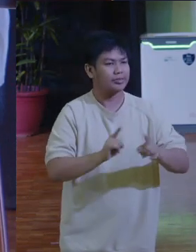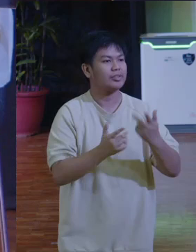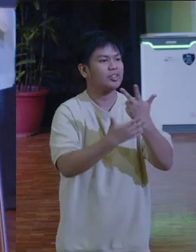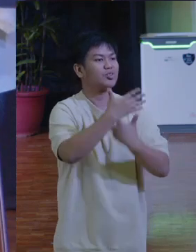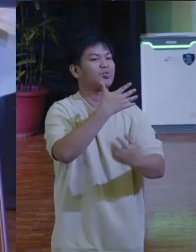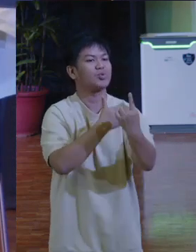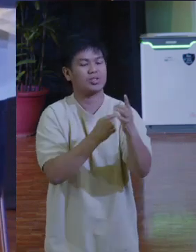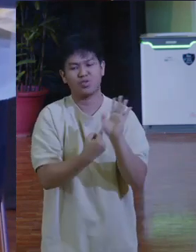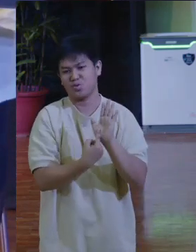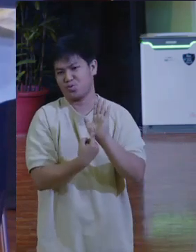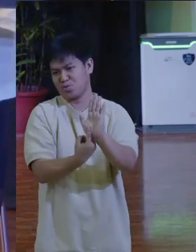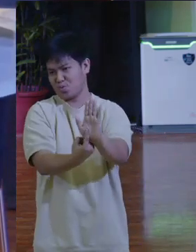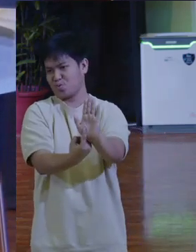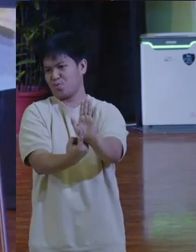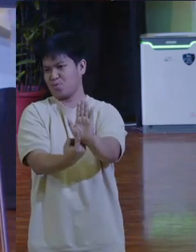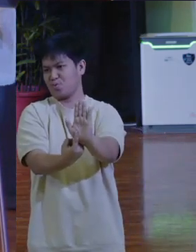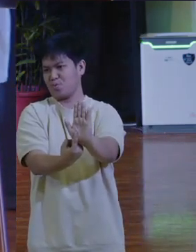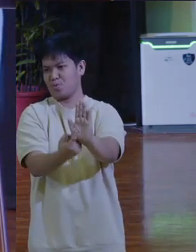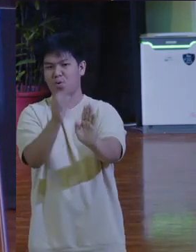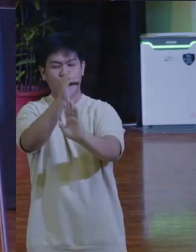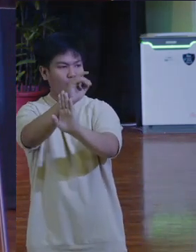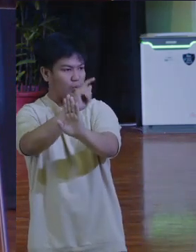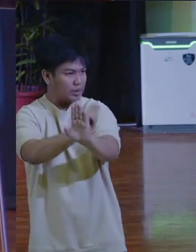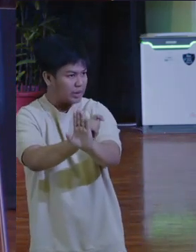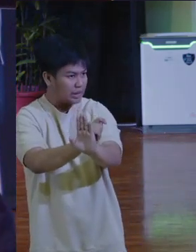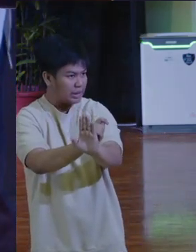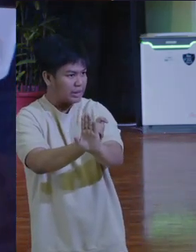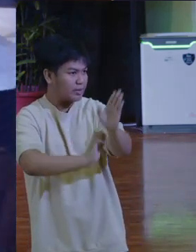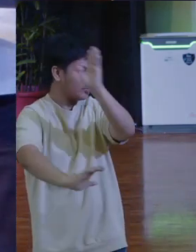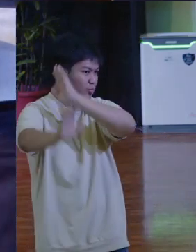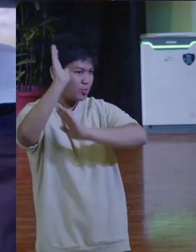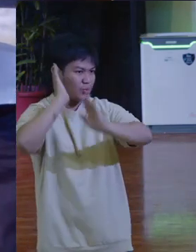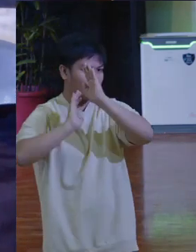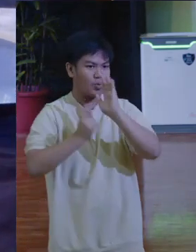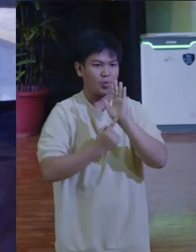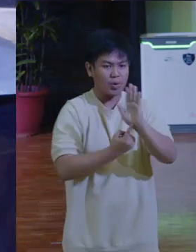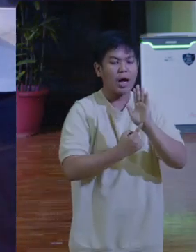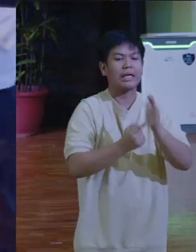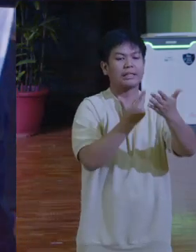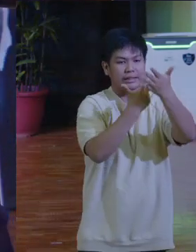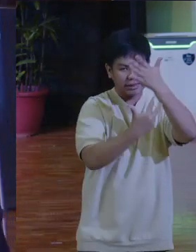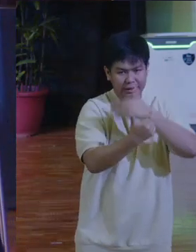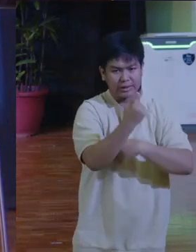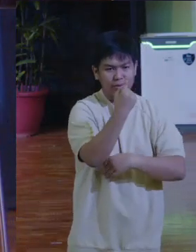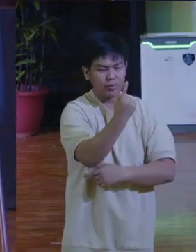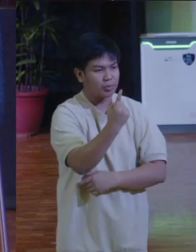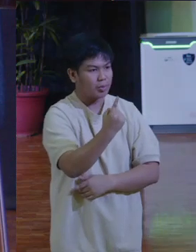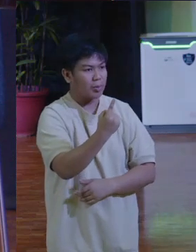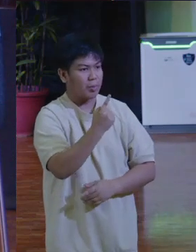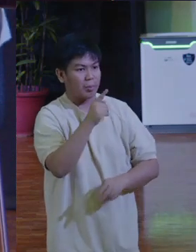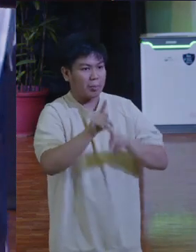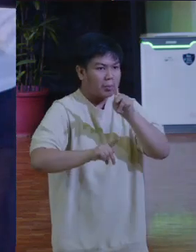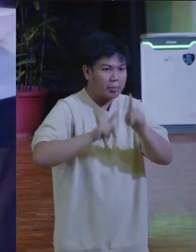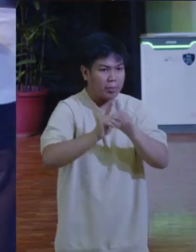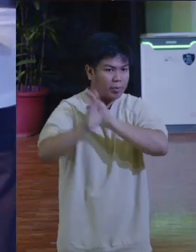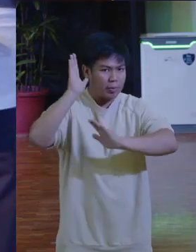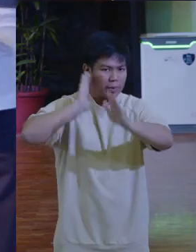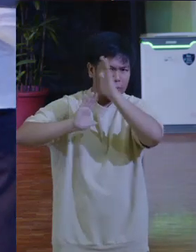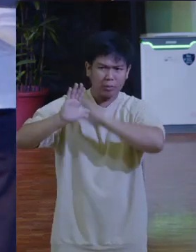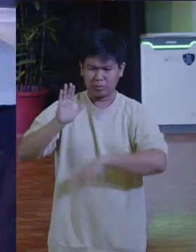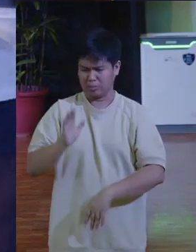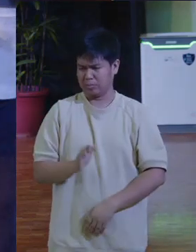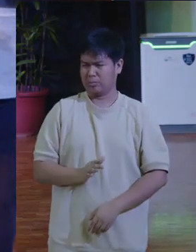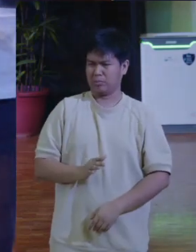ng Trinity na tinuturo ang Biblia. Marahil mga kapatid, hindi pa nakuha ng